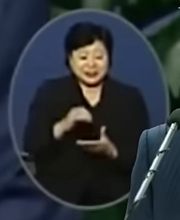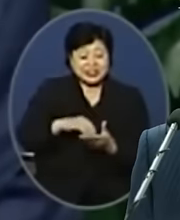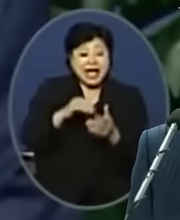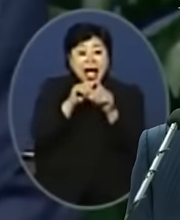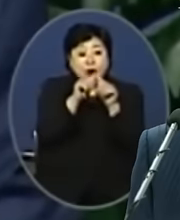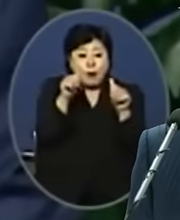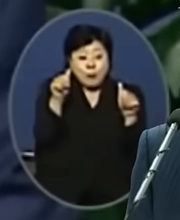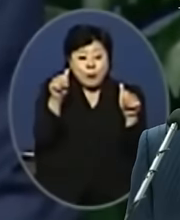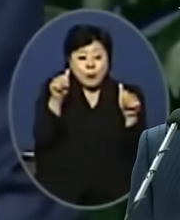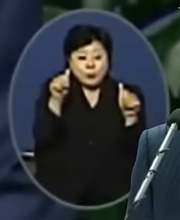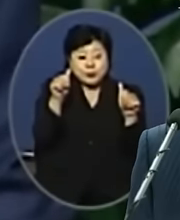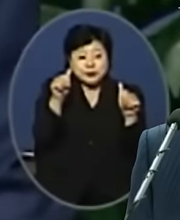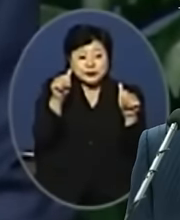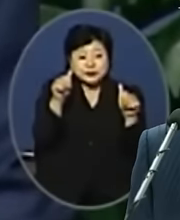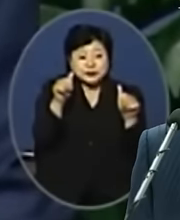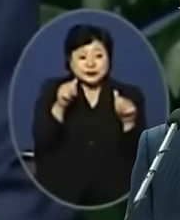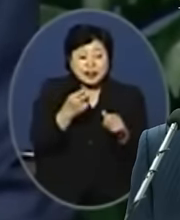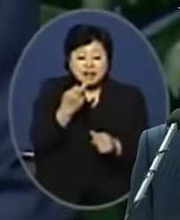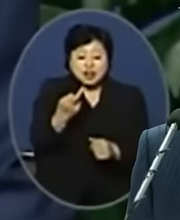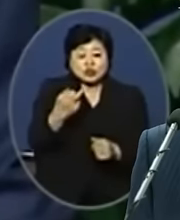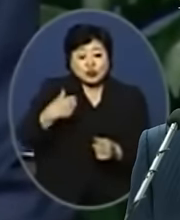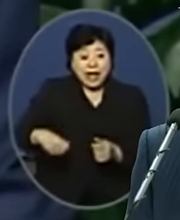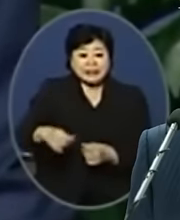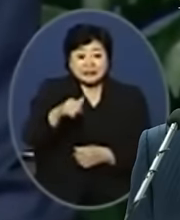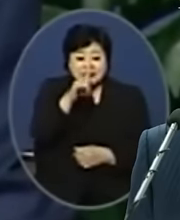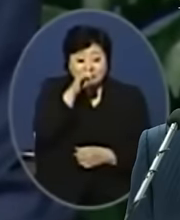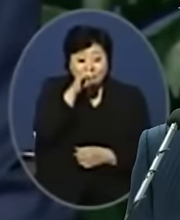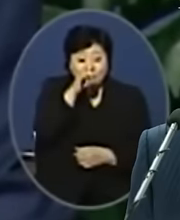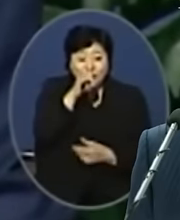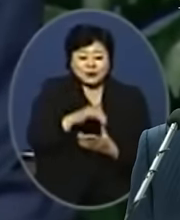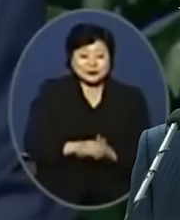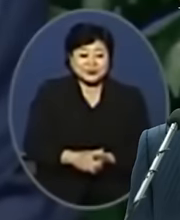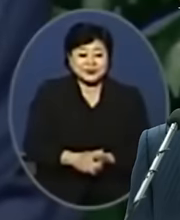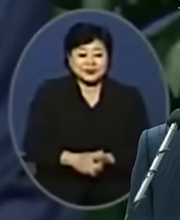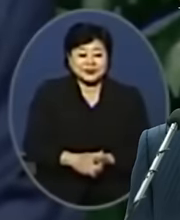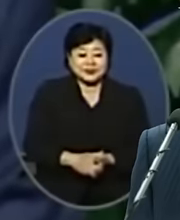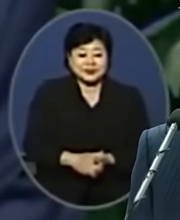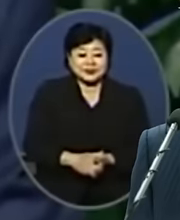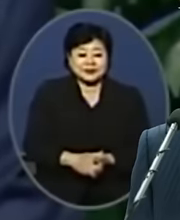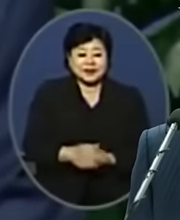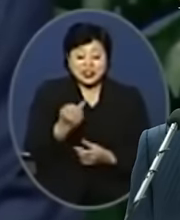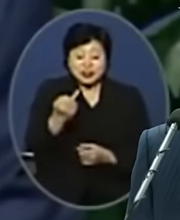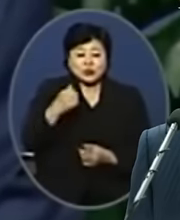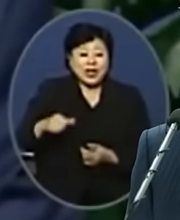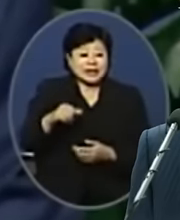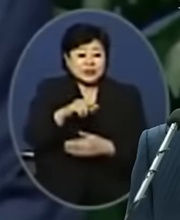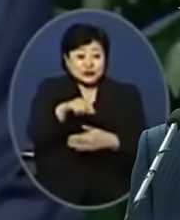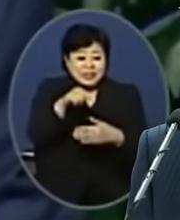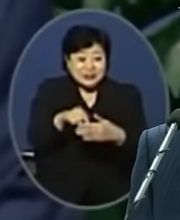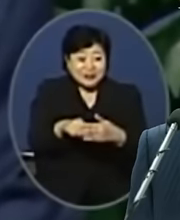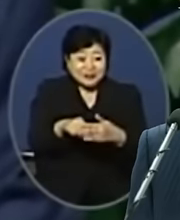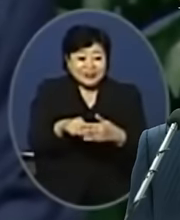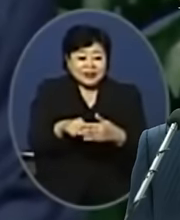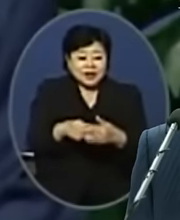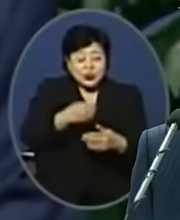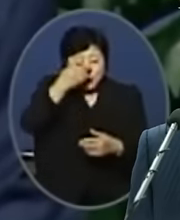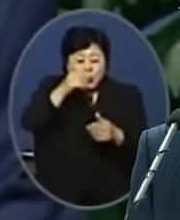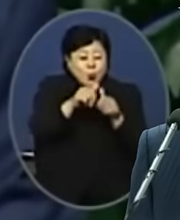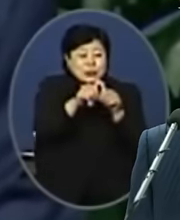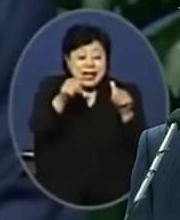야곱은 열두 아들을 두었습니다. 그 열두 아들 중에